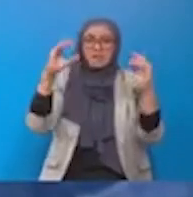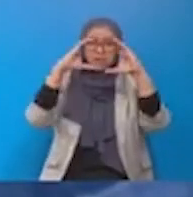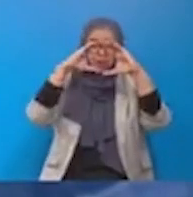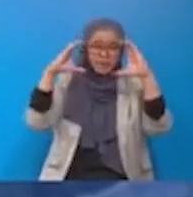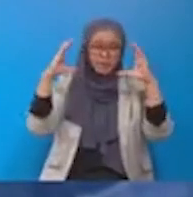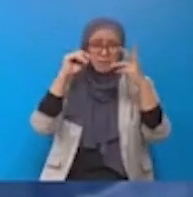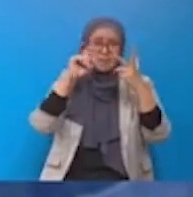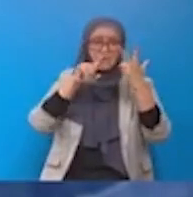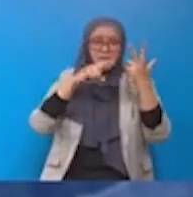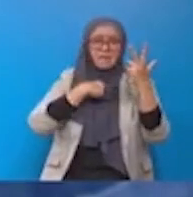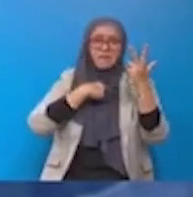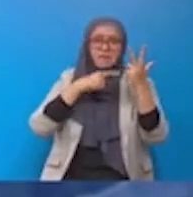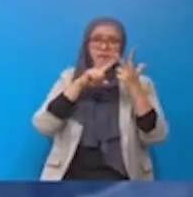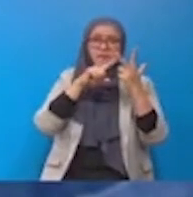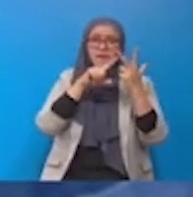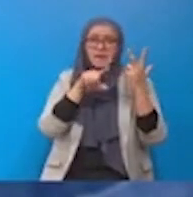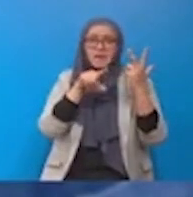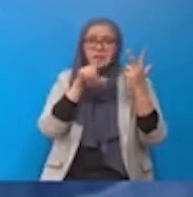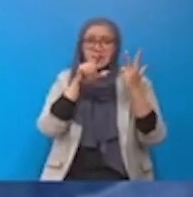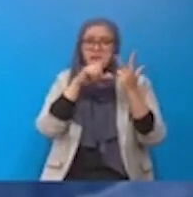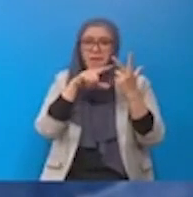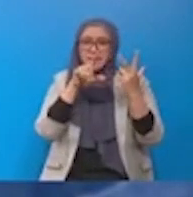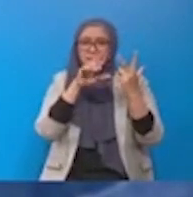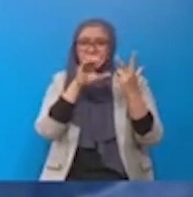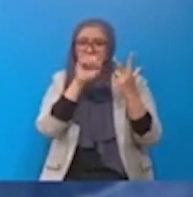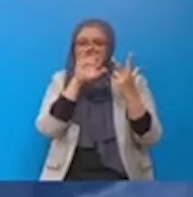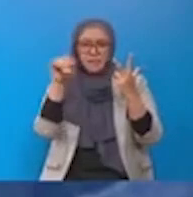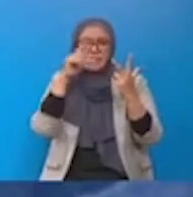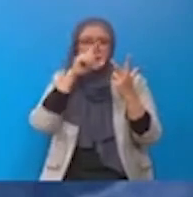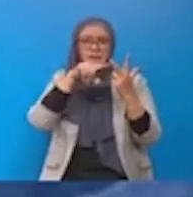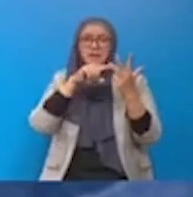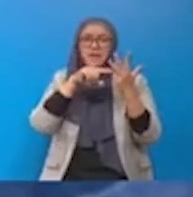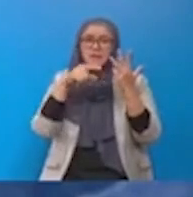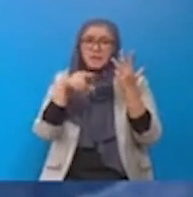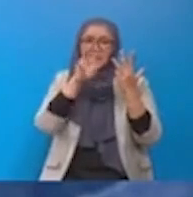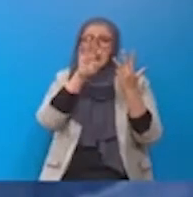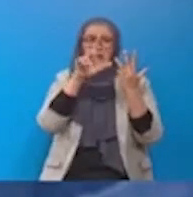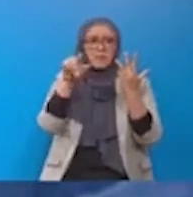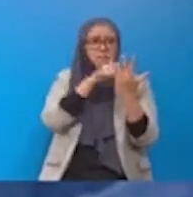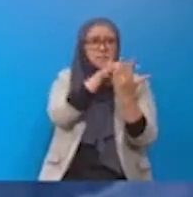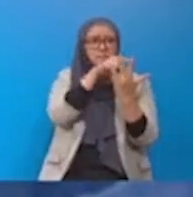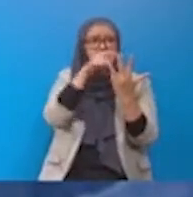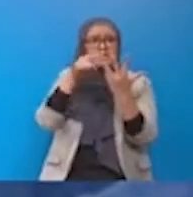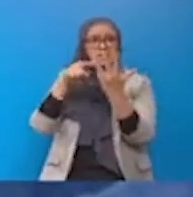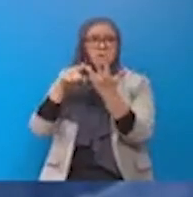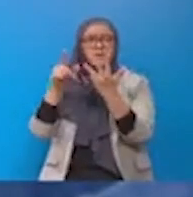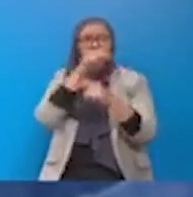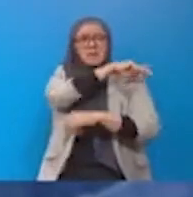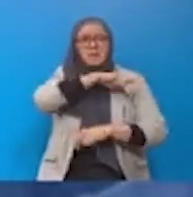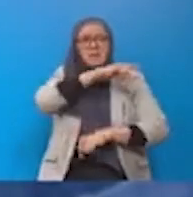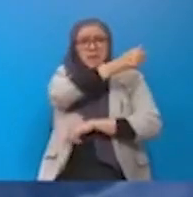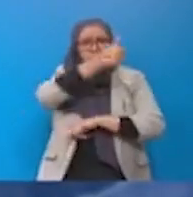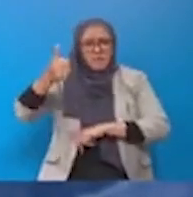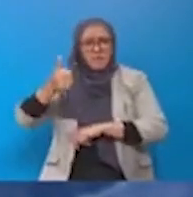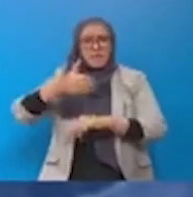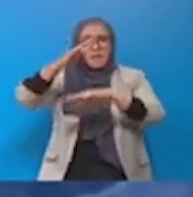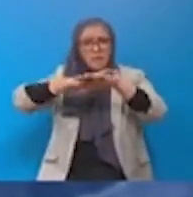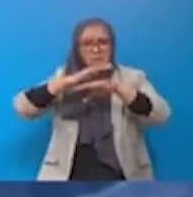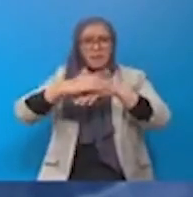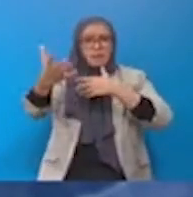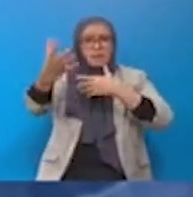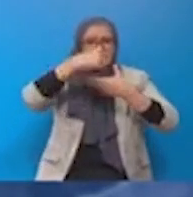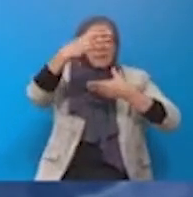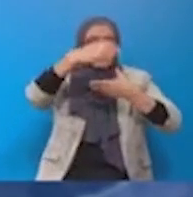ya bomb Labuan bagi PH warisan semua ketuk TOEIC telah dipanggil dan 1 konsensus telah